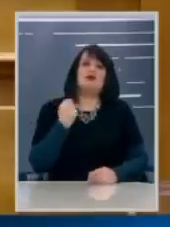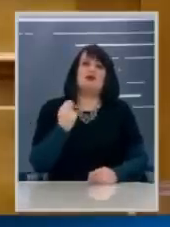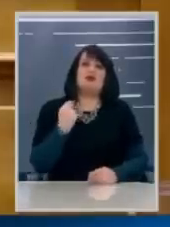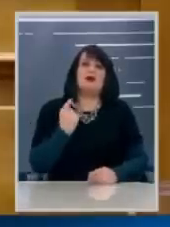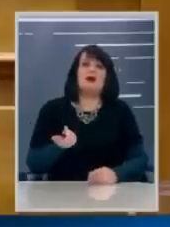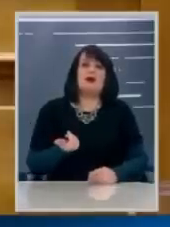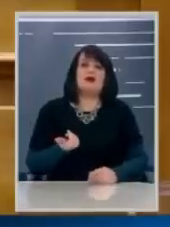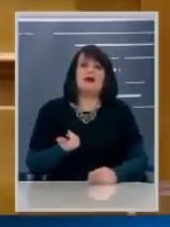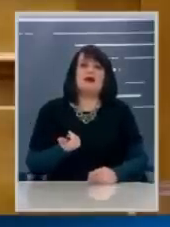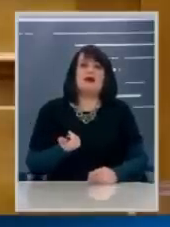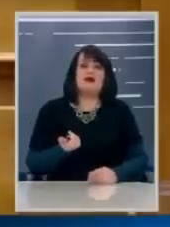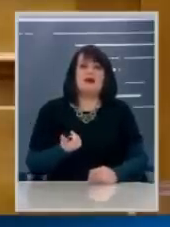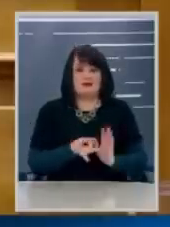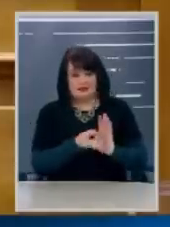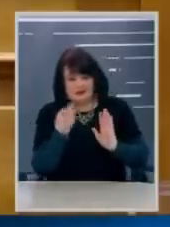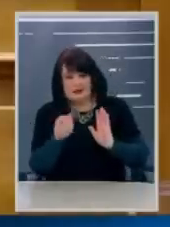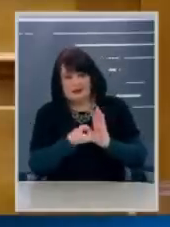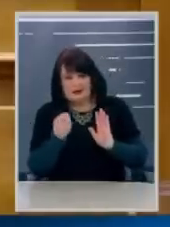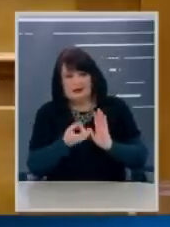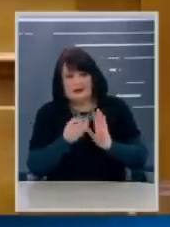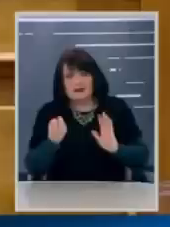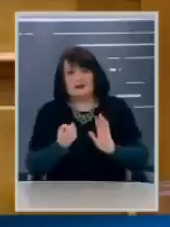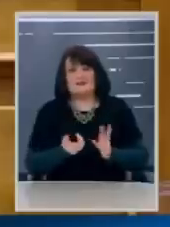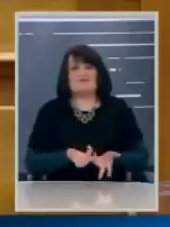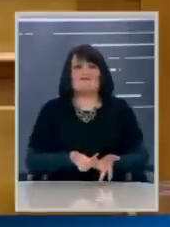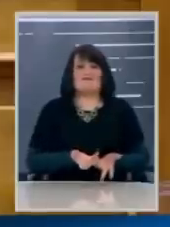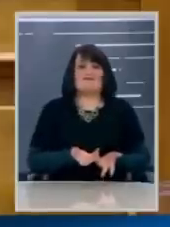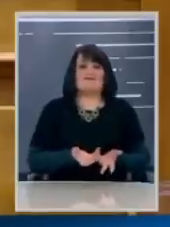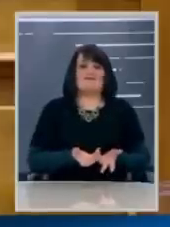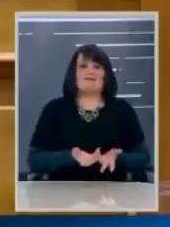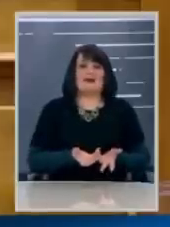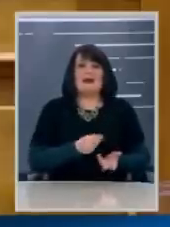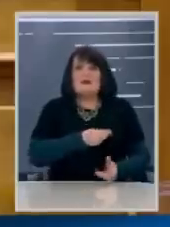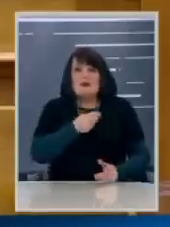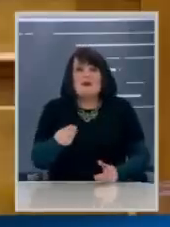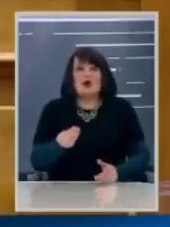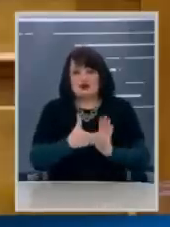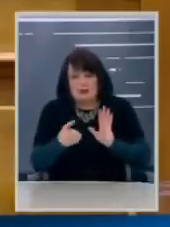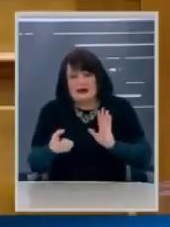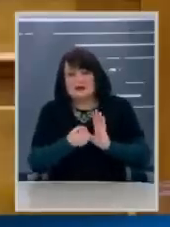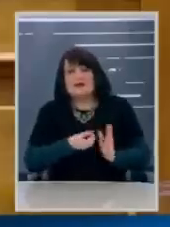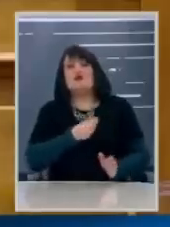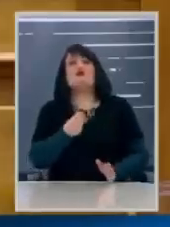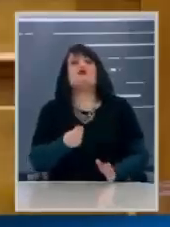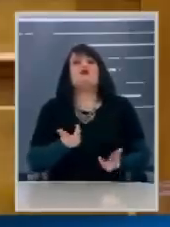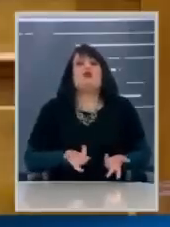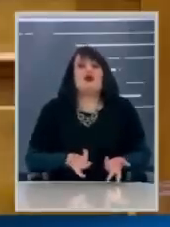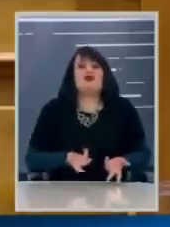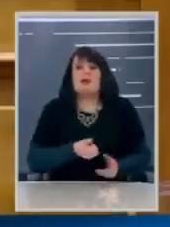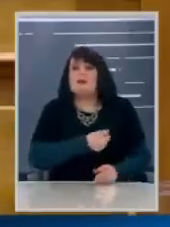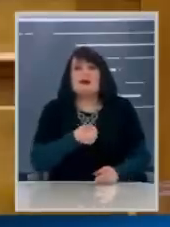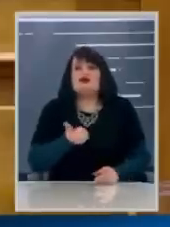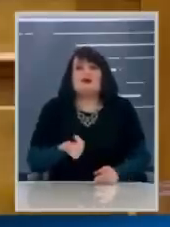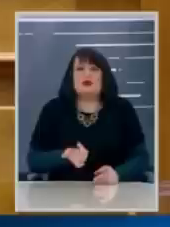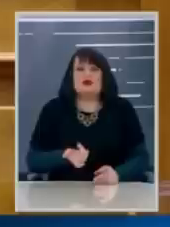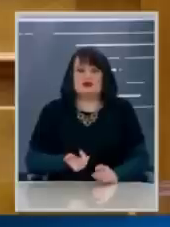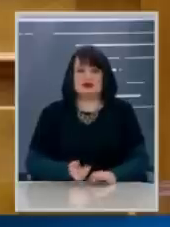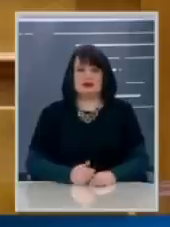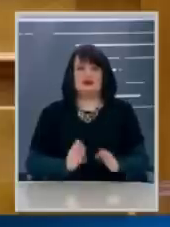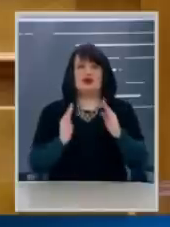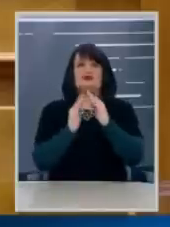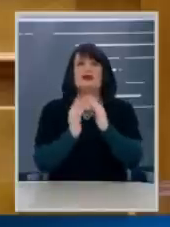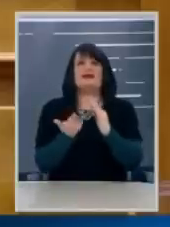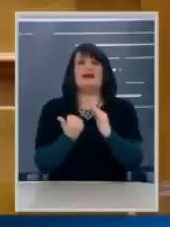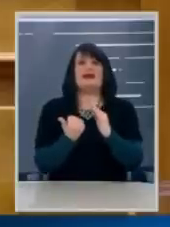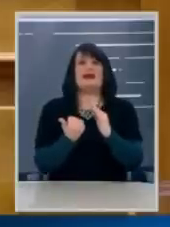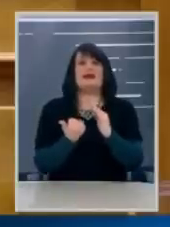πάρεις ένα μισθό ακόμη από την πτώση του αφορολογήτου, πώς θα του το δώσεις πίσω? Δεν έχει σπίτι αυτός.